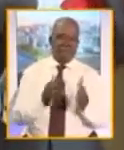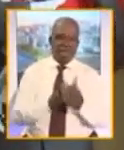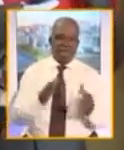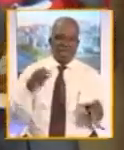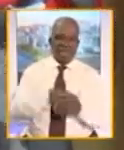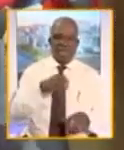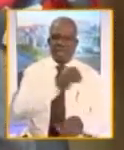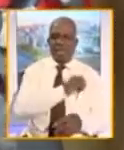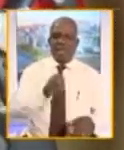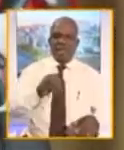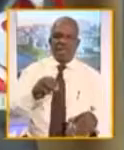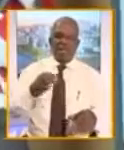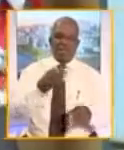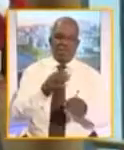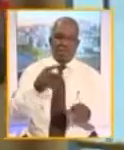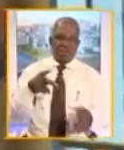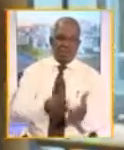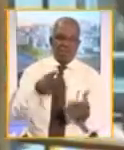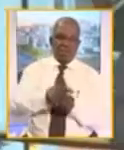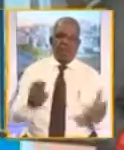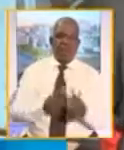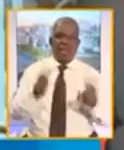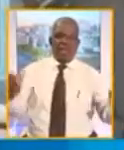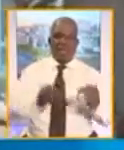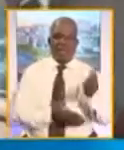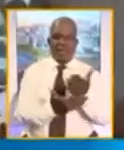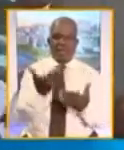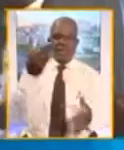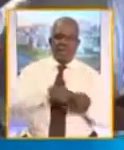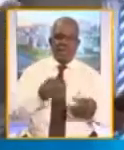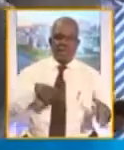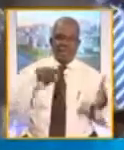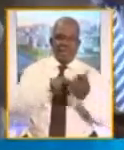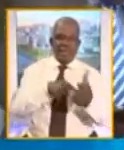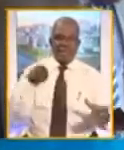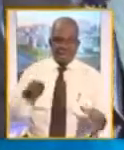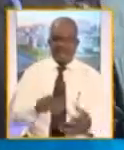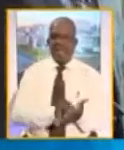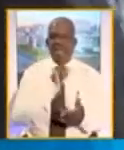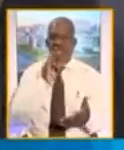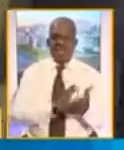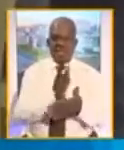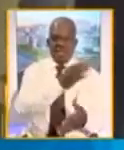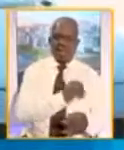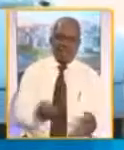du programme élargi et de facilitation de crédit, se veut rassurant quant au niveau